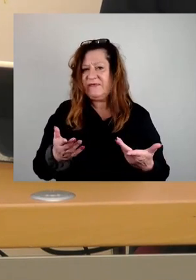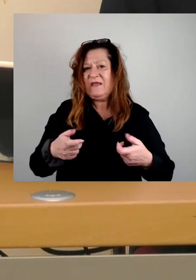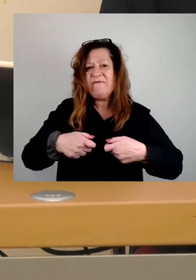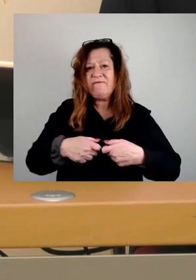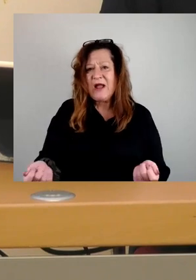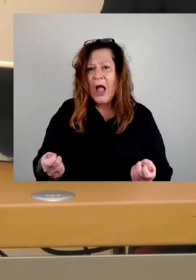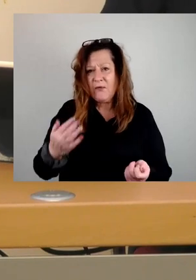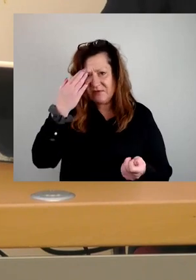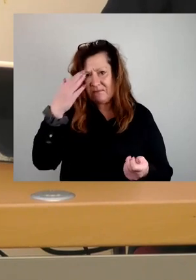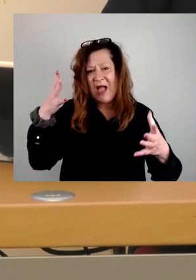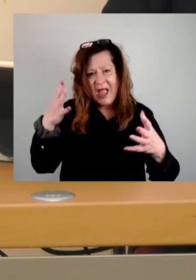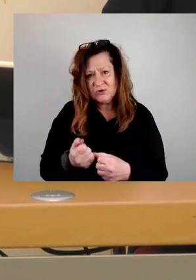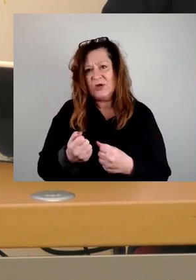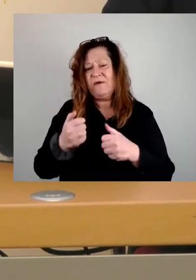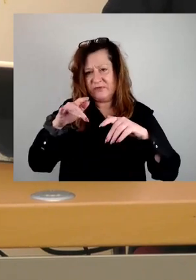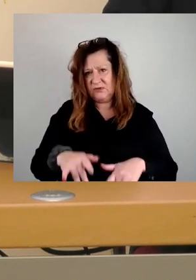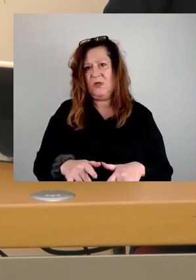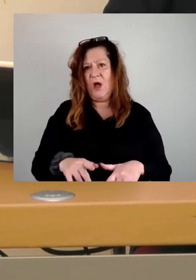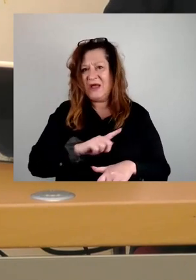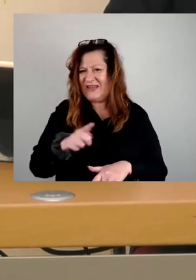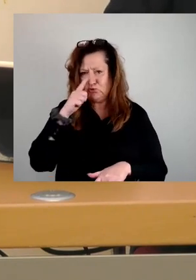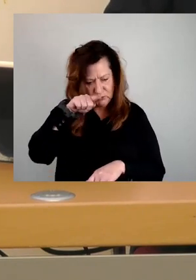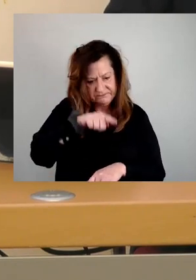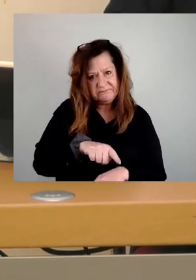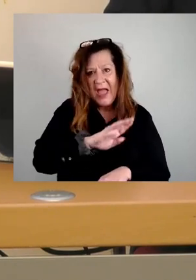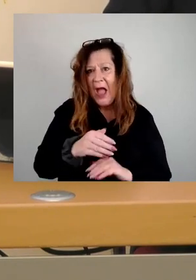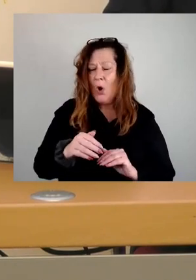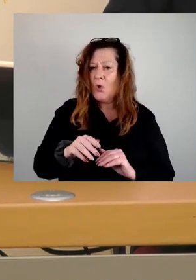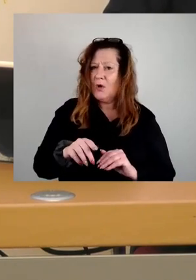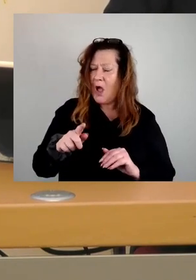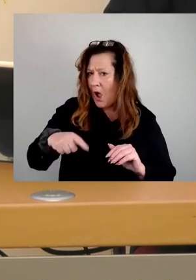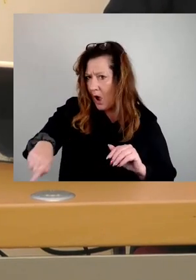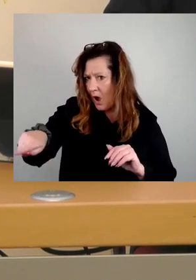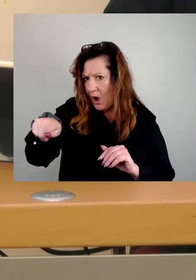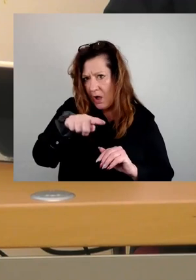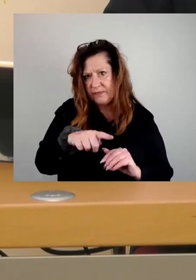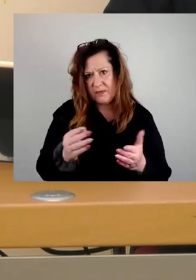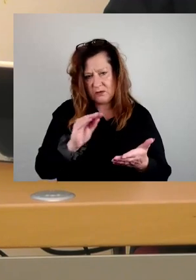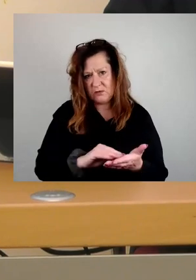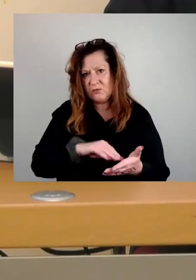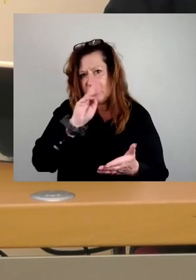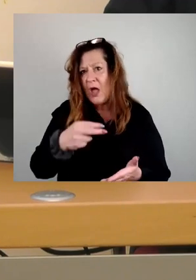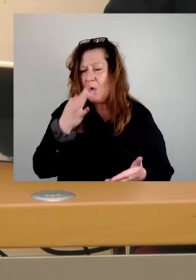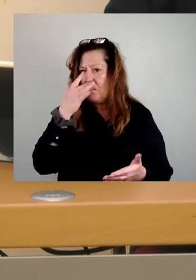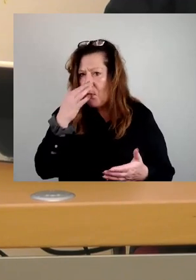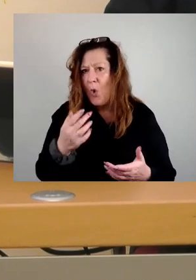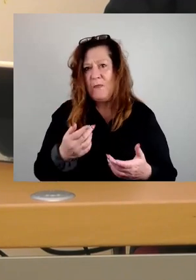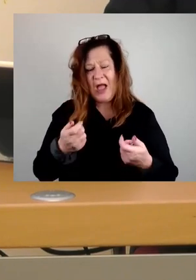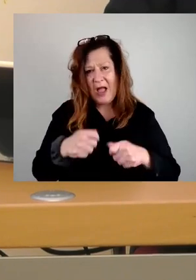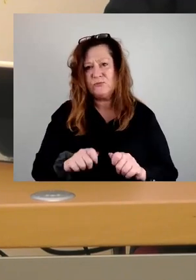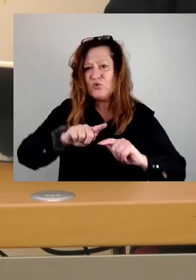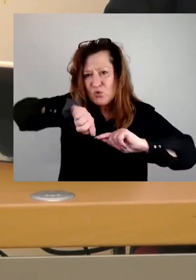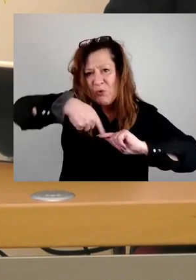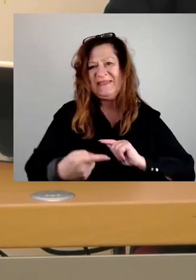Verkaufsbereitschaft da? Wie gesagt, es war, bevor wir, deswegen haben wir bewusst das auch versucht abzuschließen, bevor wir mit Buga rausgegangen sind,